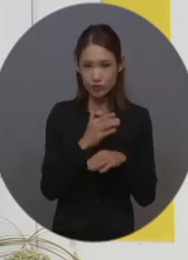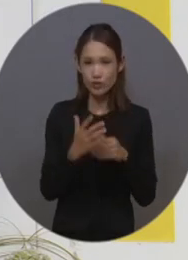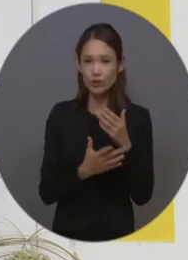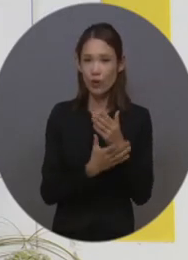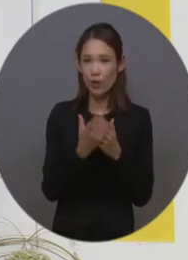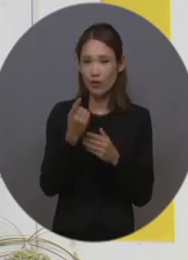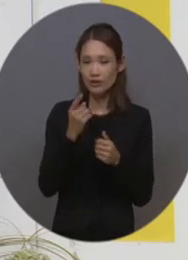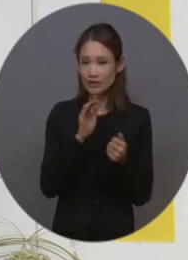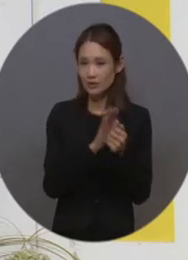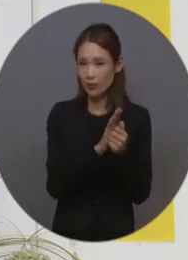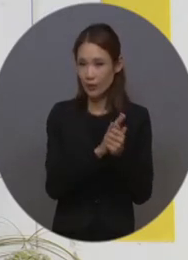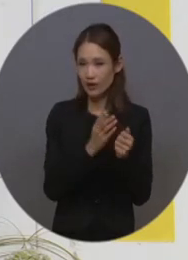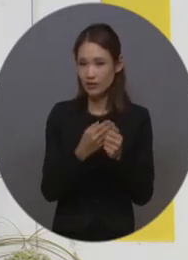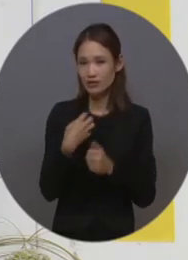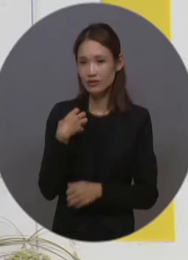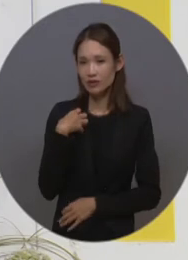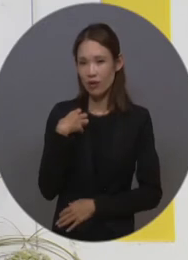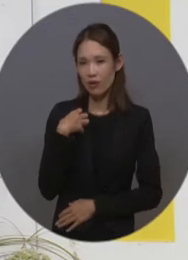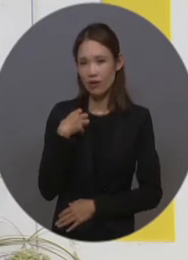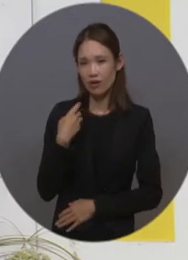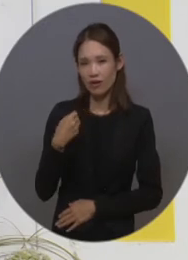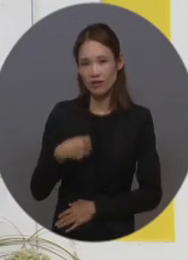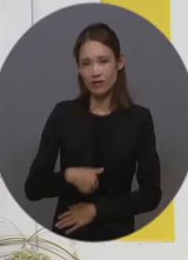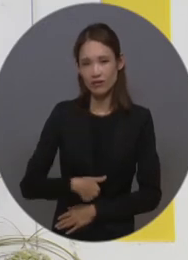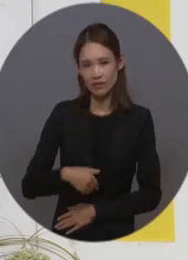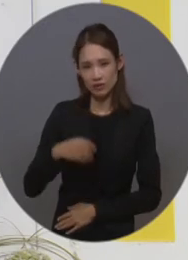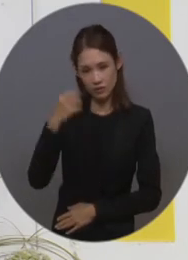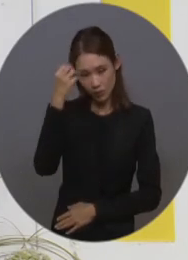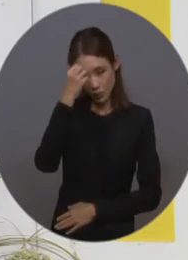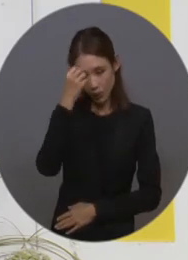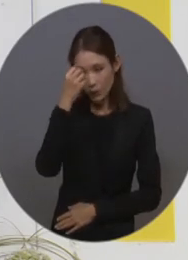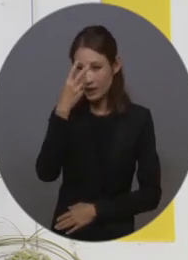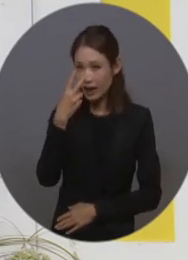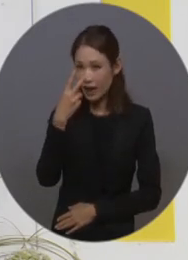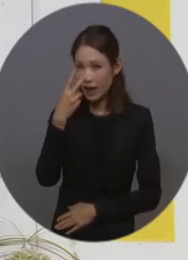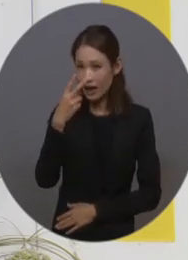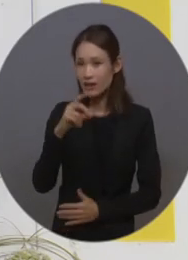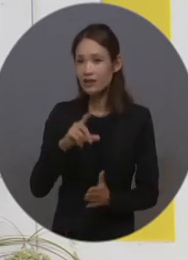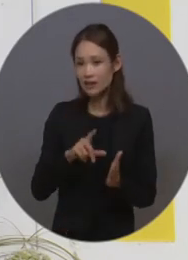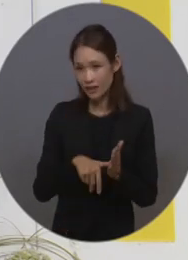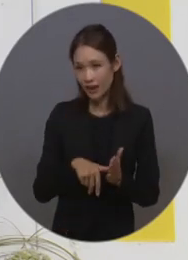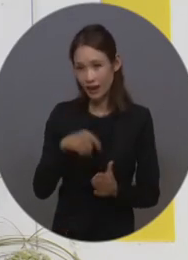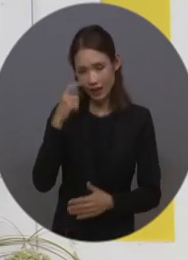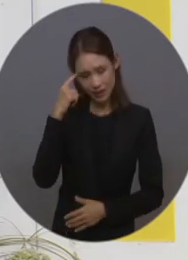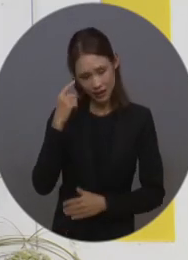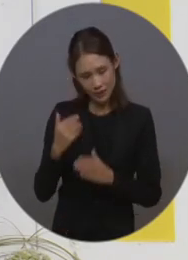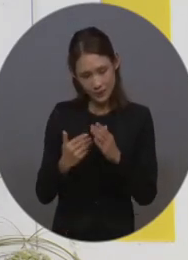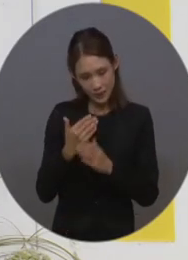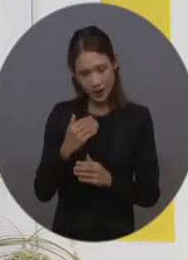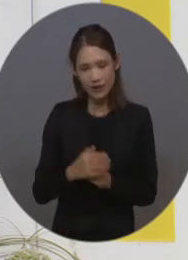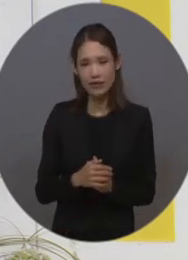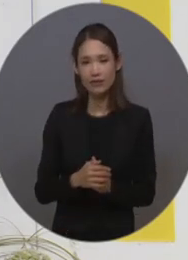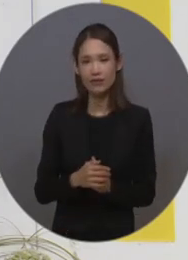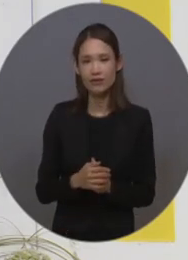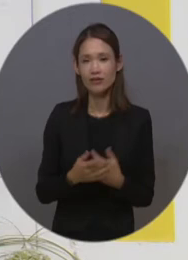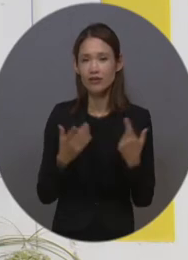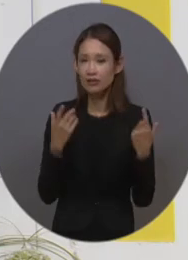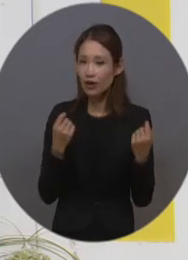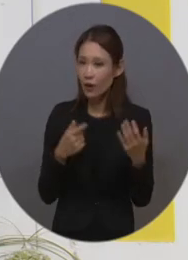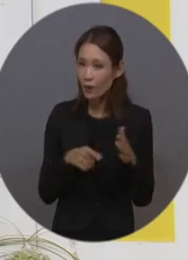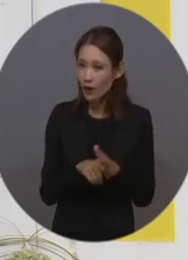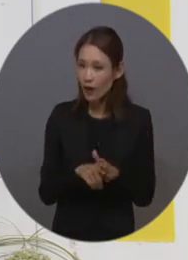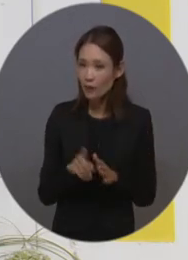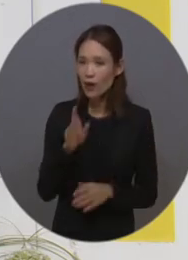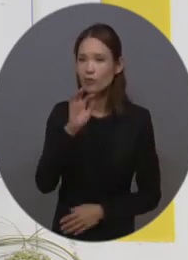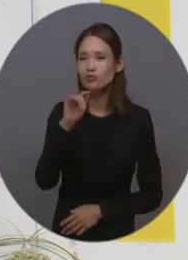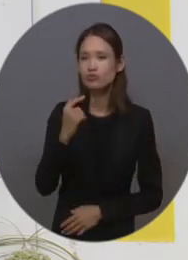뭐 역할을 해야 되지 않을까 이런 생각을 고등학교 2학년 때 하게 된 거예요. 네. 근데 그렇게 하려면 문과를